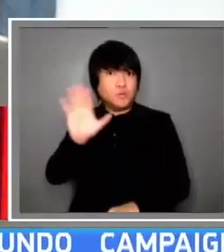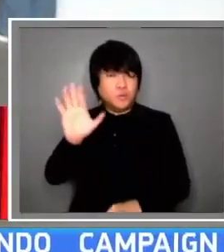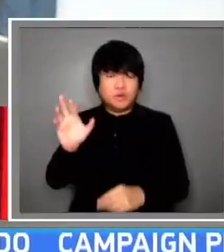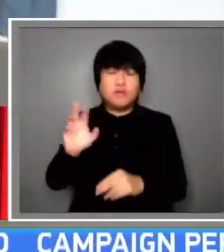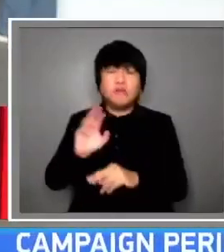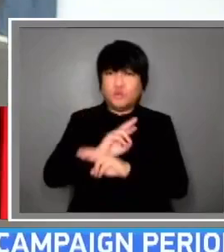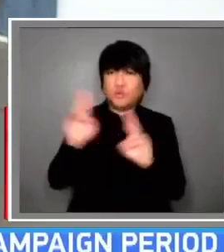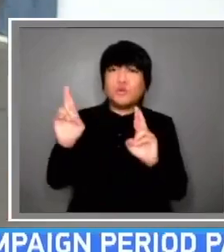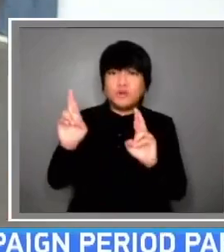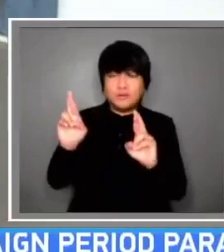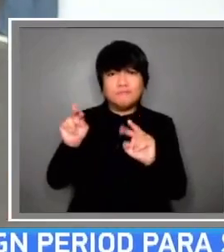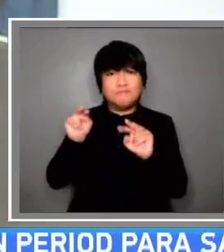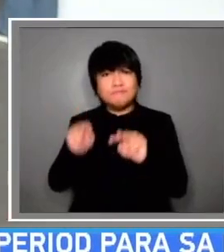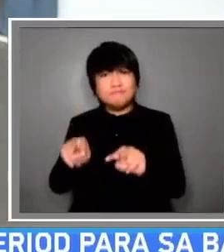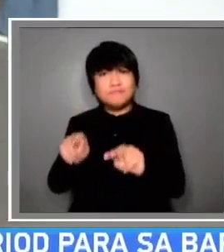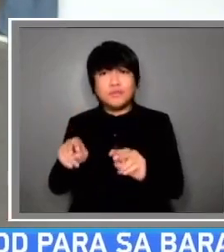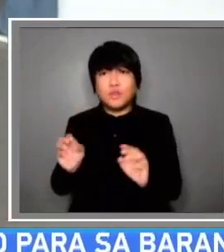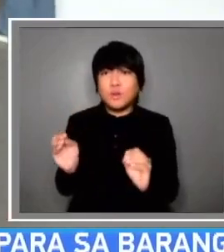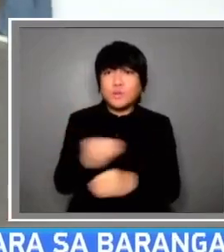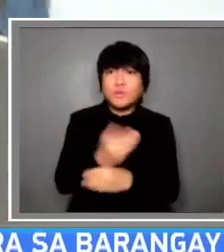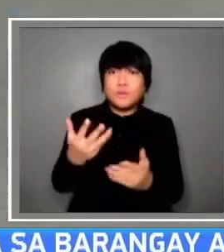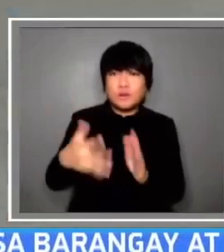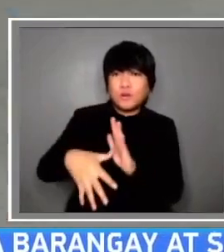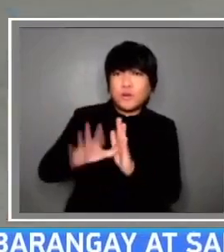mga opisina ng COMELEC sa lalawigan.